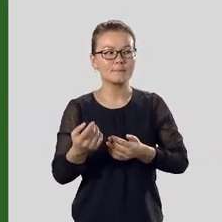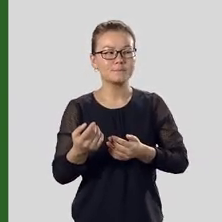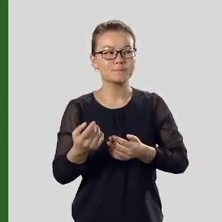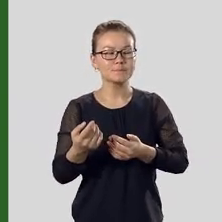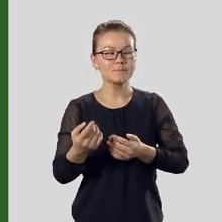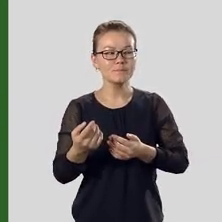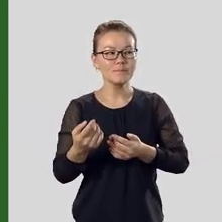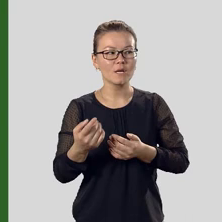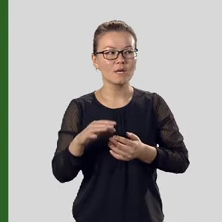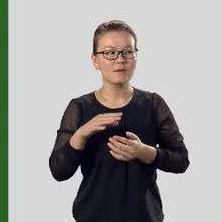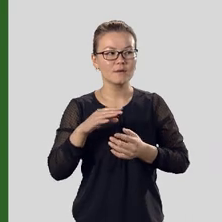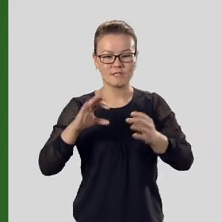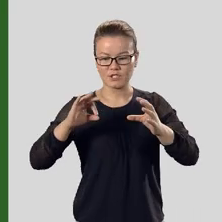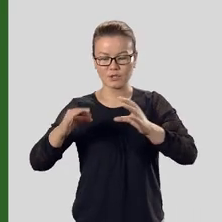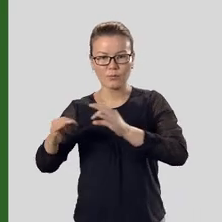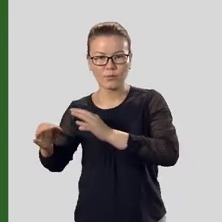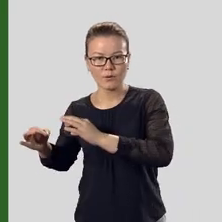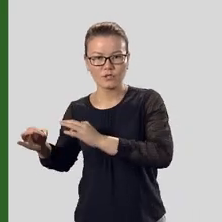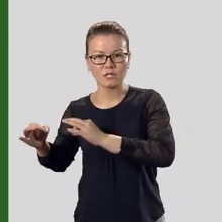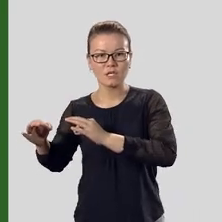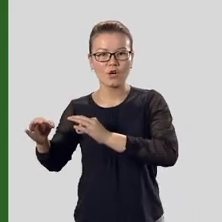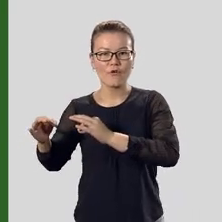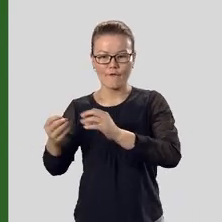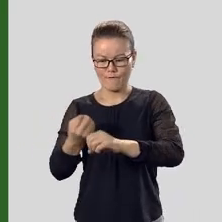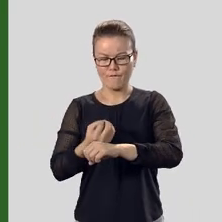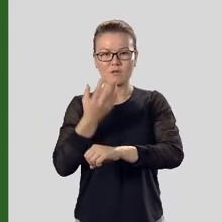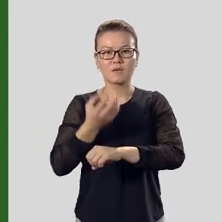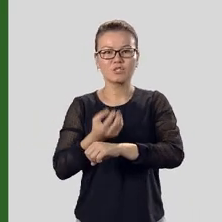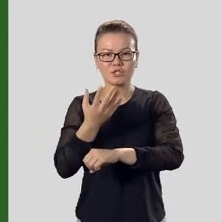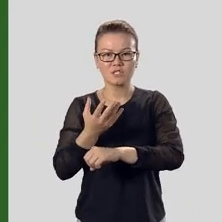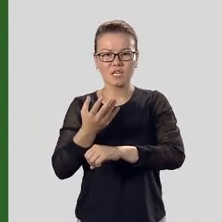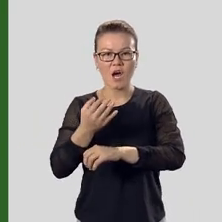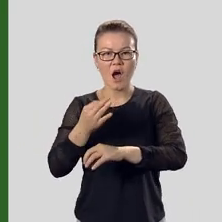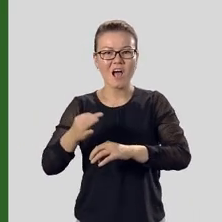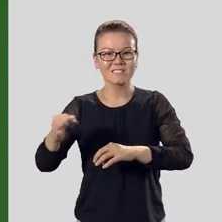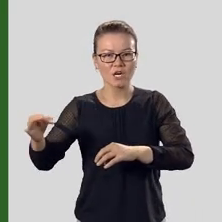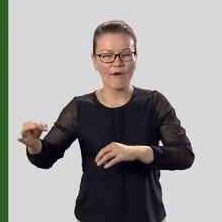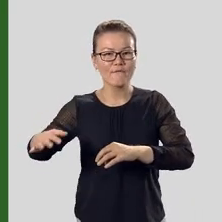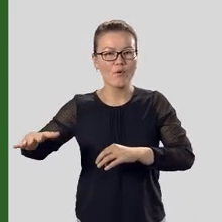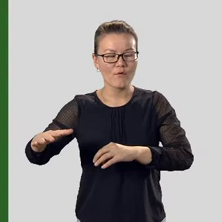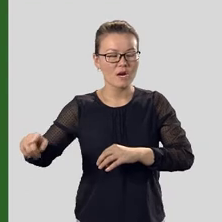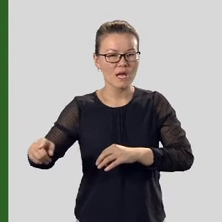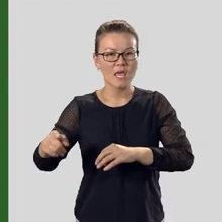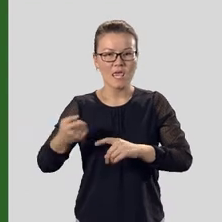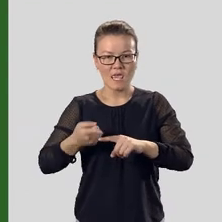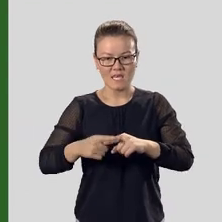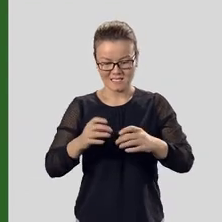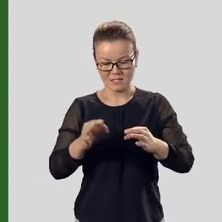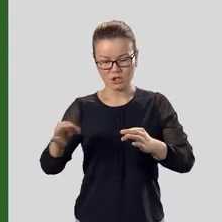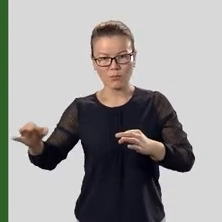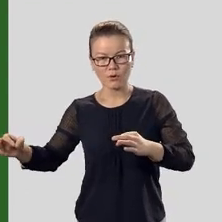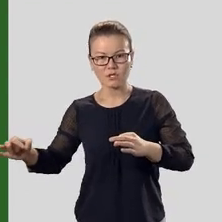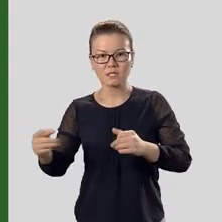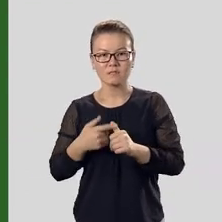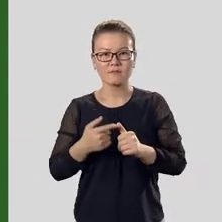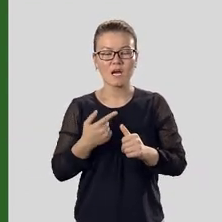в виде цепочки вулканических островов. Эти цепочки называют